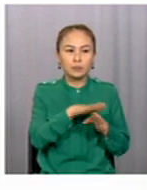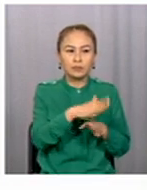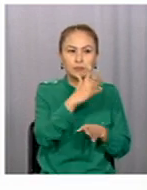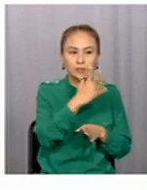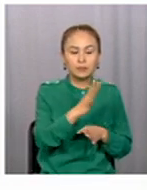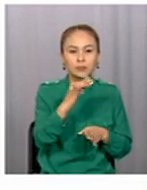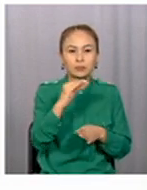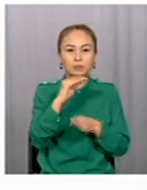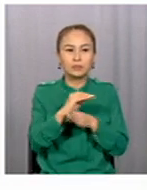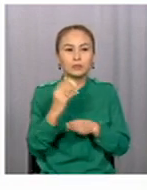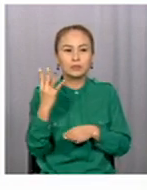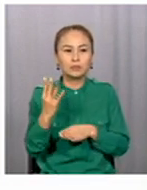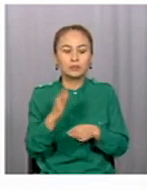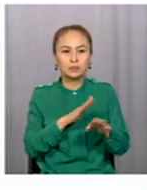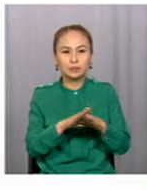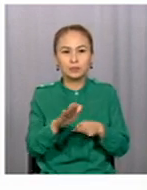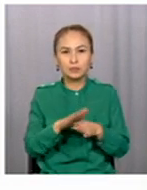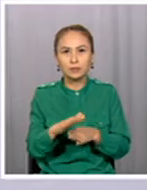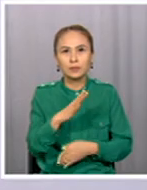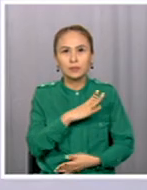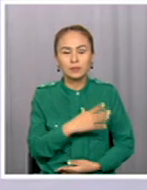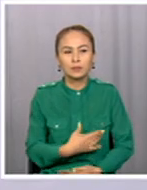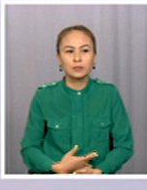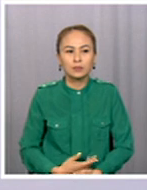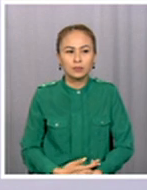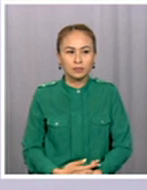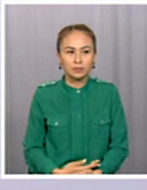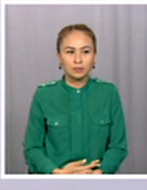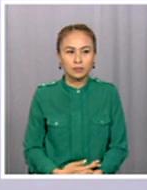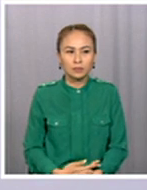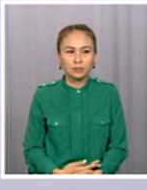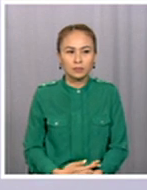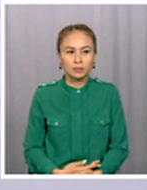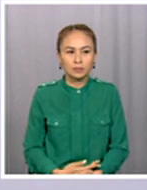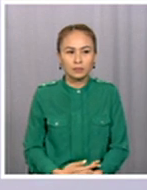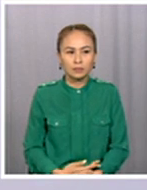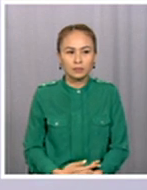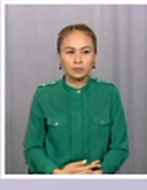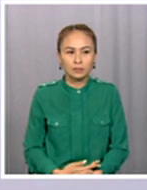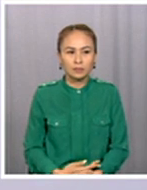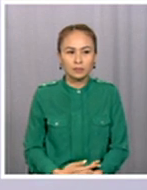5 және 4 деген баға алған? Бұл жерде қарайық, балар.